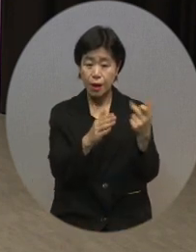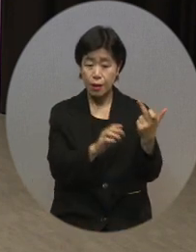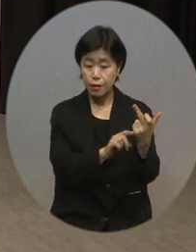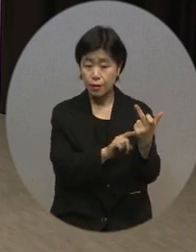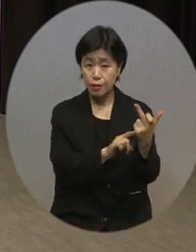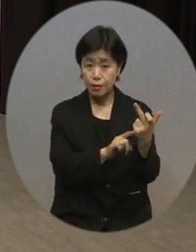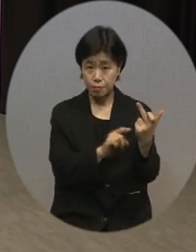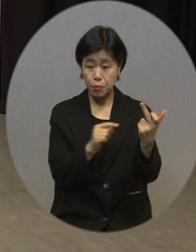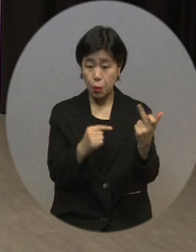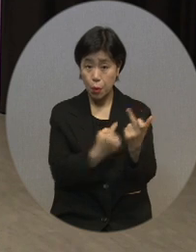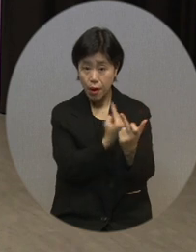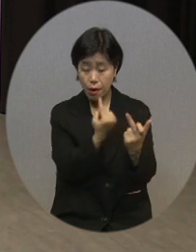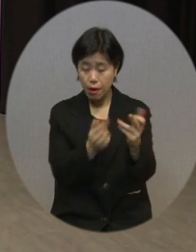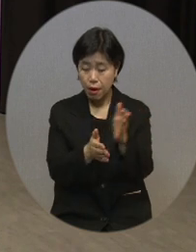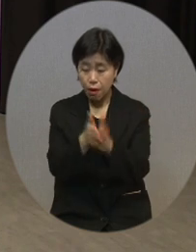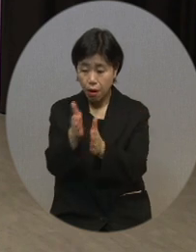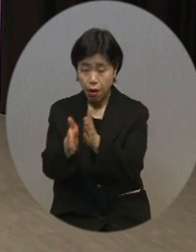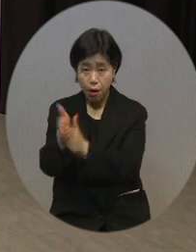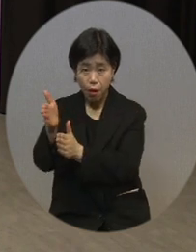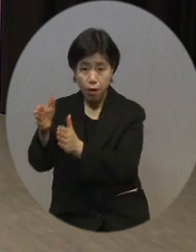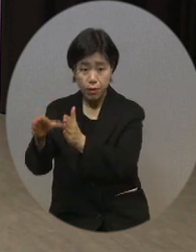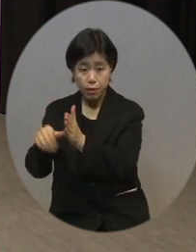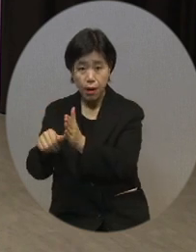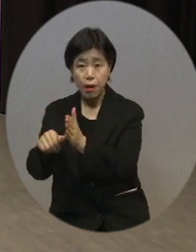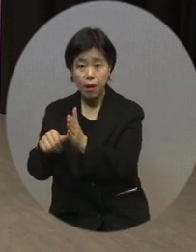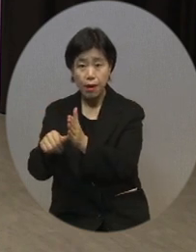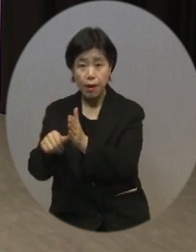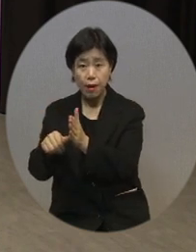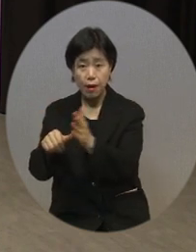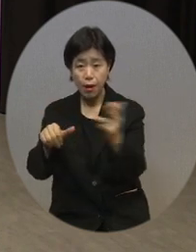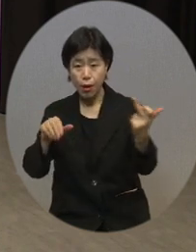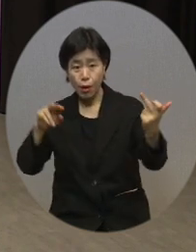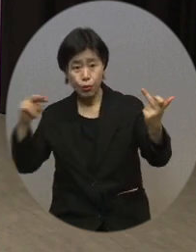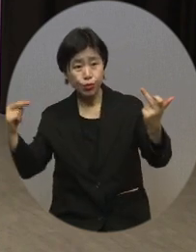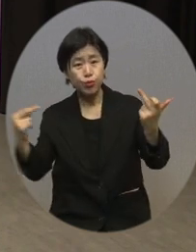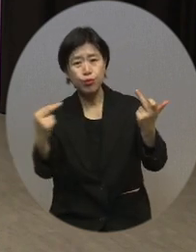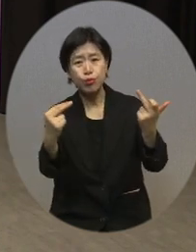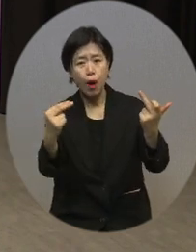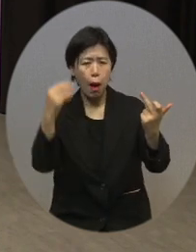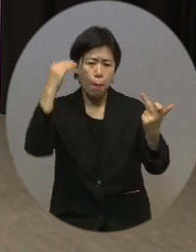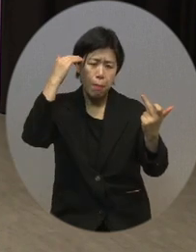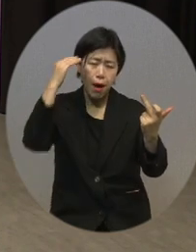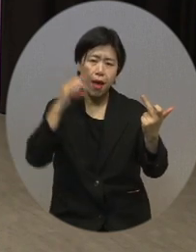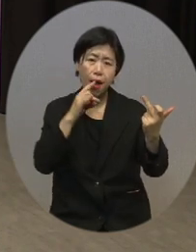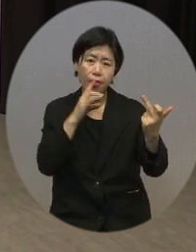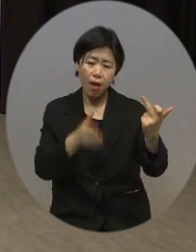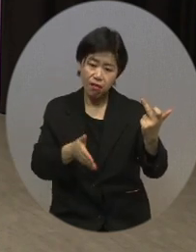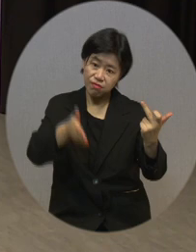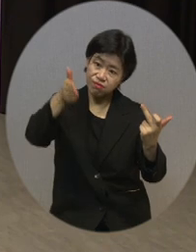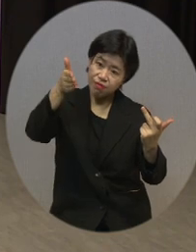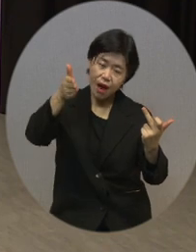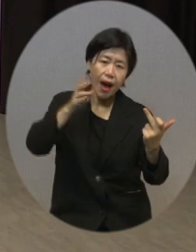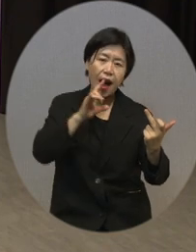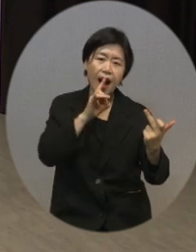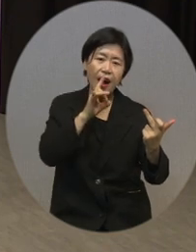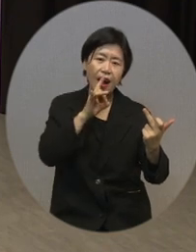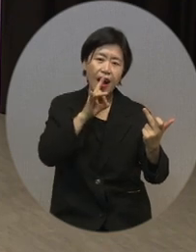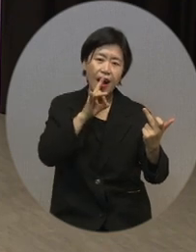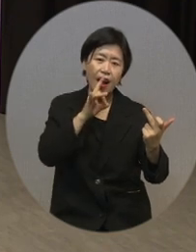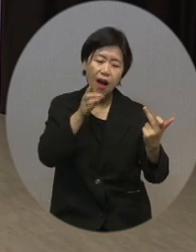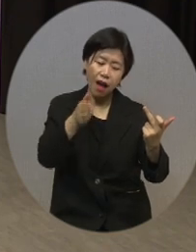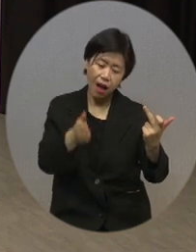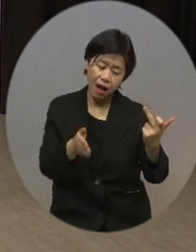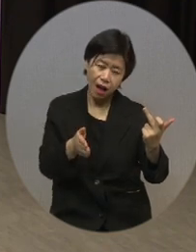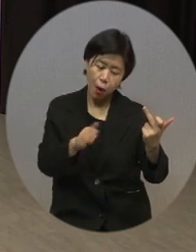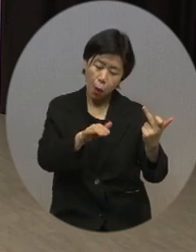건축물들을 지을 때 그 남산을 잘 보게 하고자 하는 그런 그 고도 제한 때문에